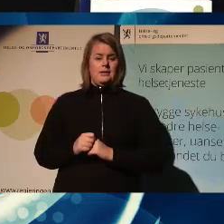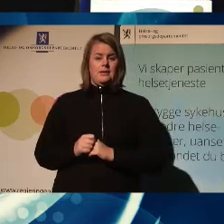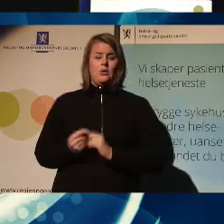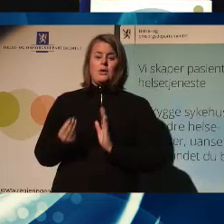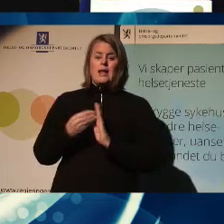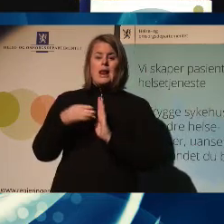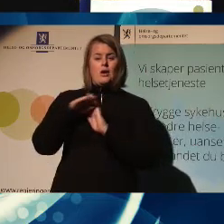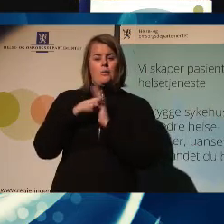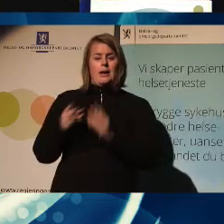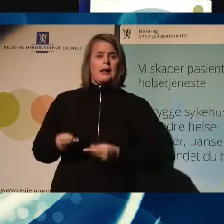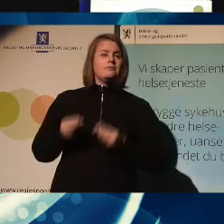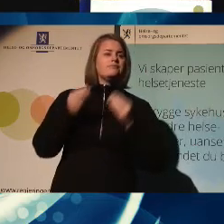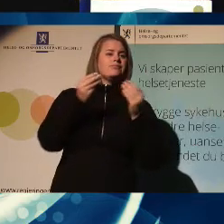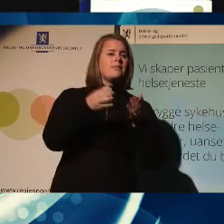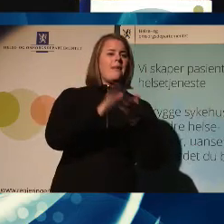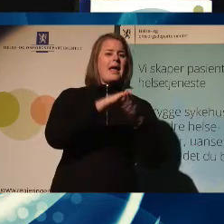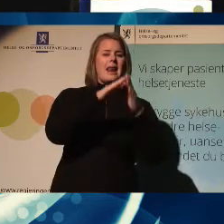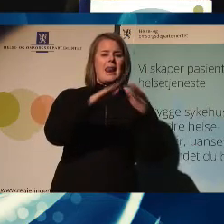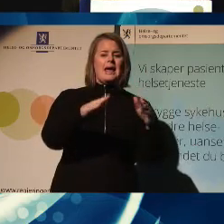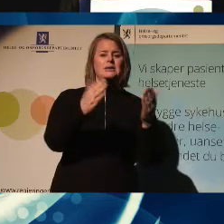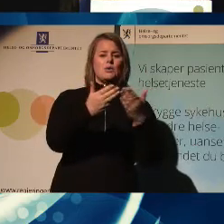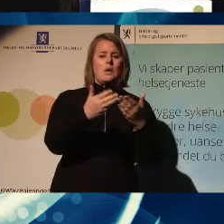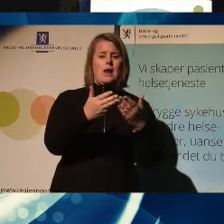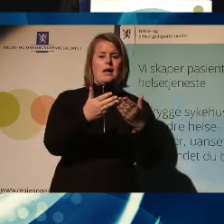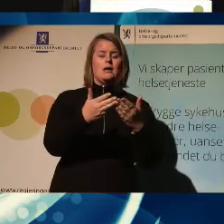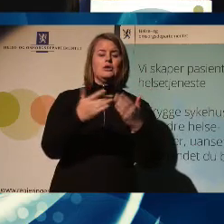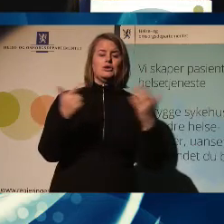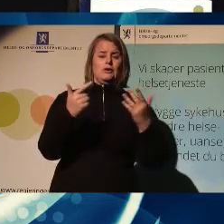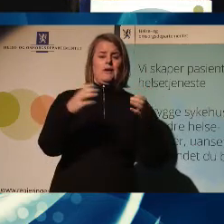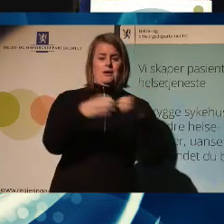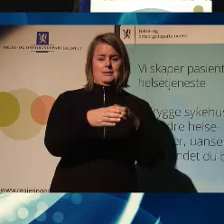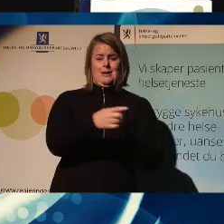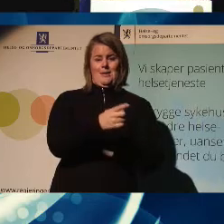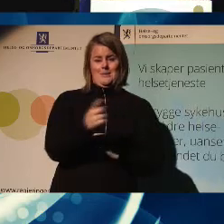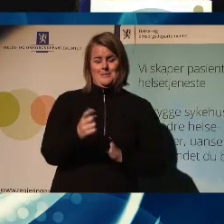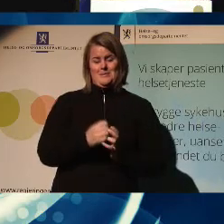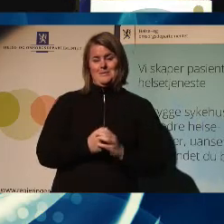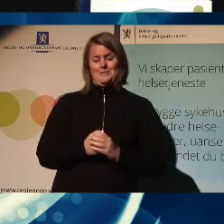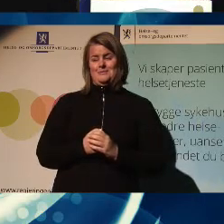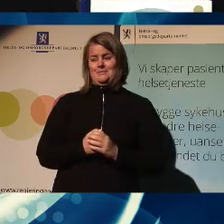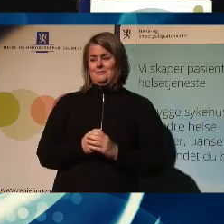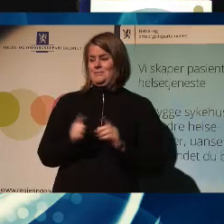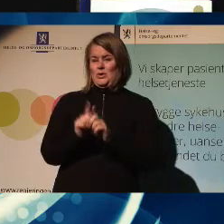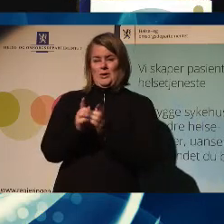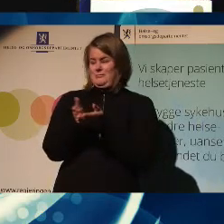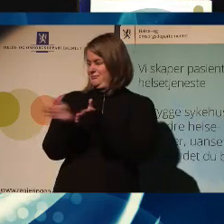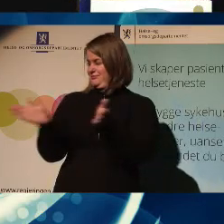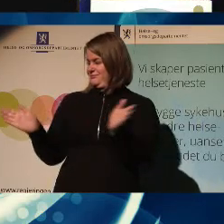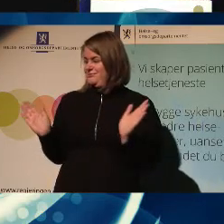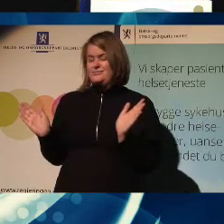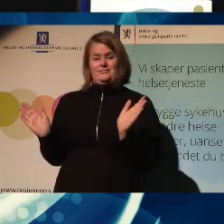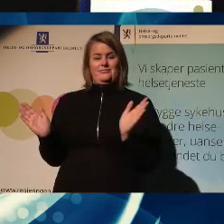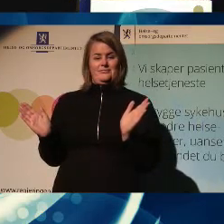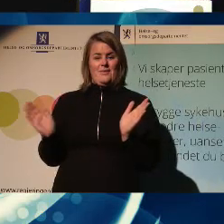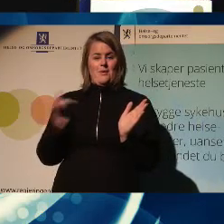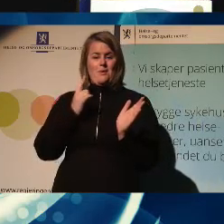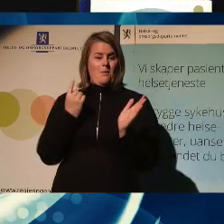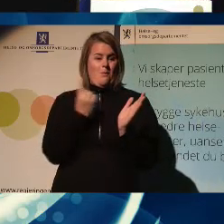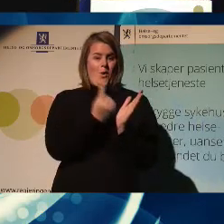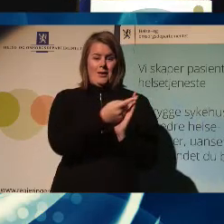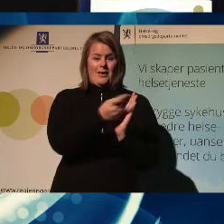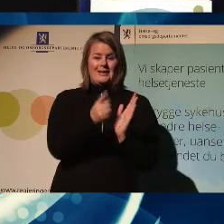på leirskoler for 7. klasse, sånn at vi får truffet elevene allerede